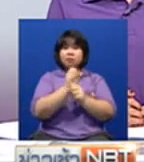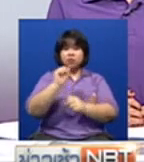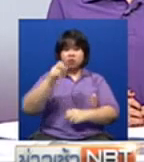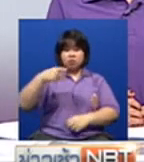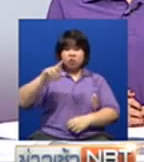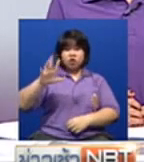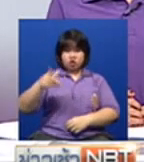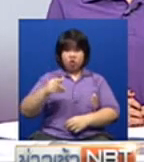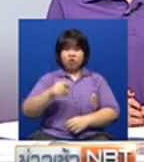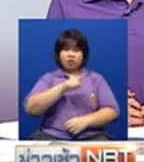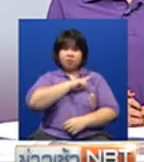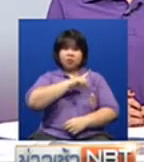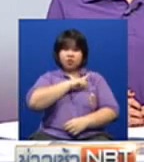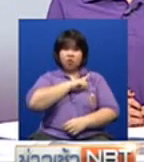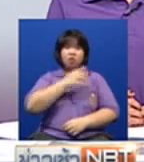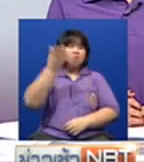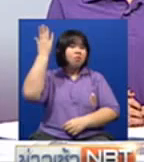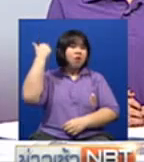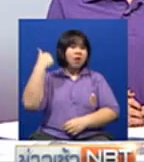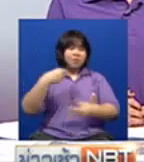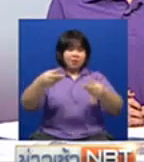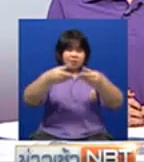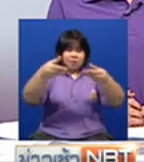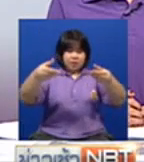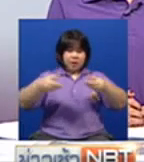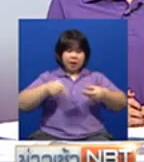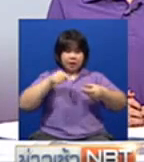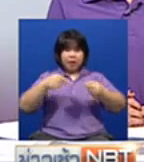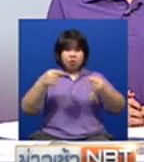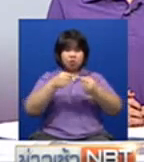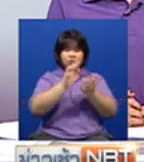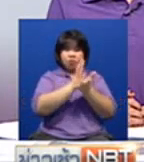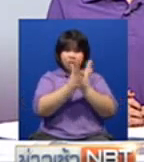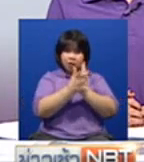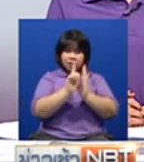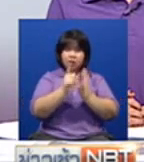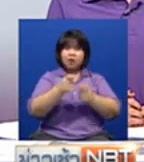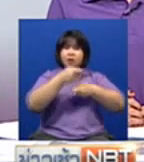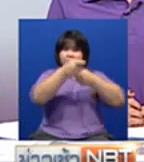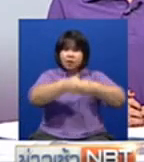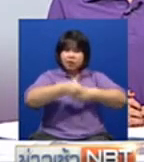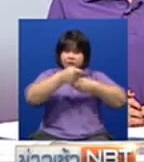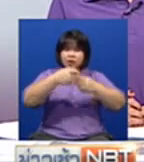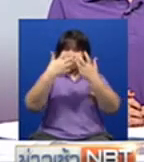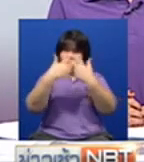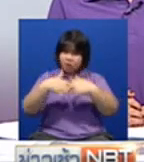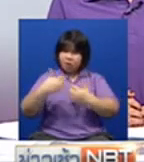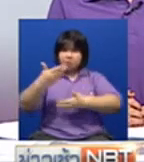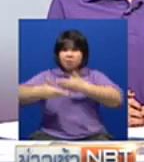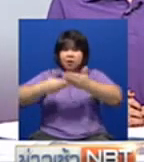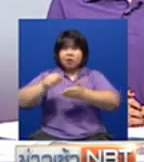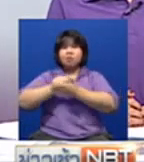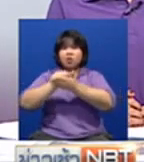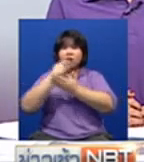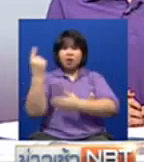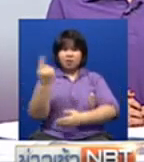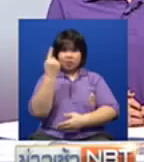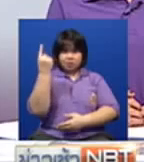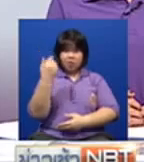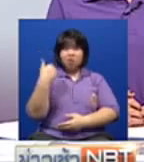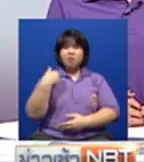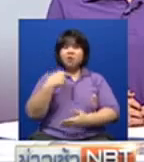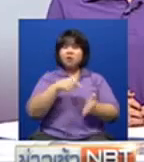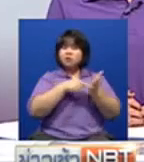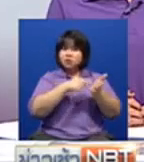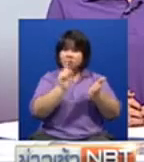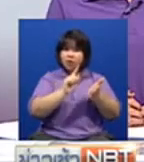ช.kiejงเมื่วันนี้มีการพิจารณารายงานการปศรูปกเกσε breadอุธาหกัพาณิยและการทองเทีวและการบริกันซึงมการเสนอเรื่องขการ